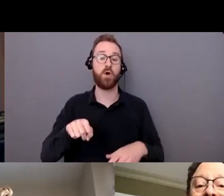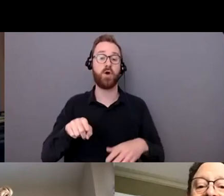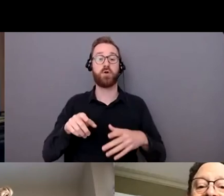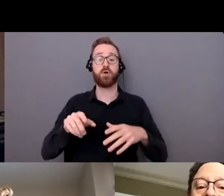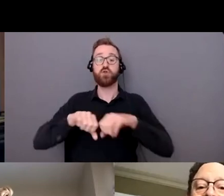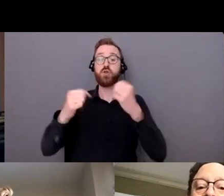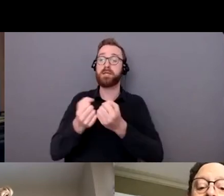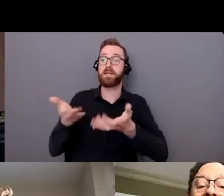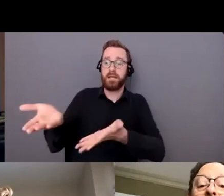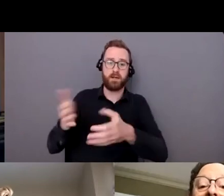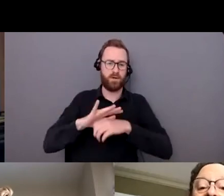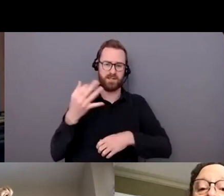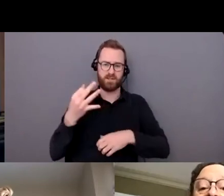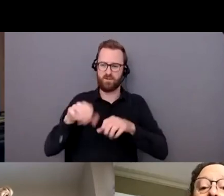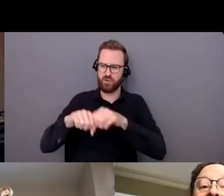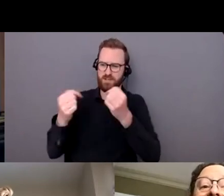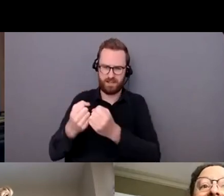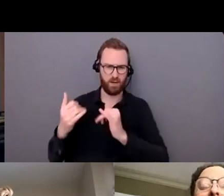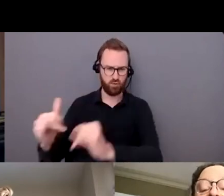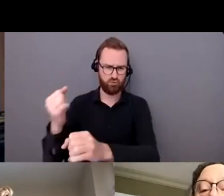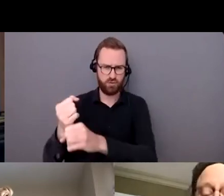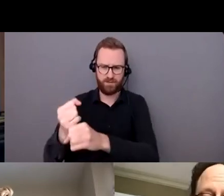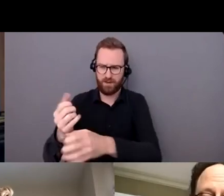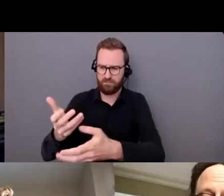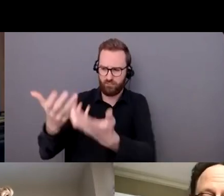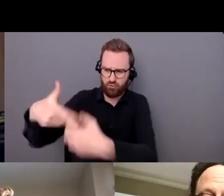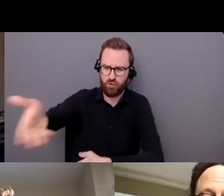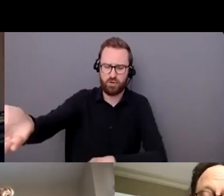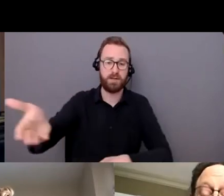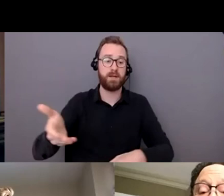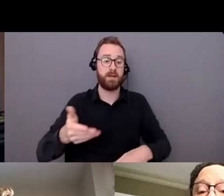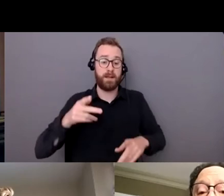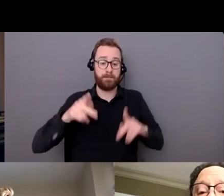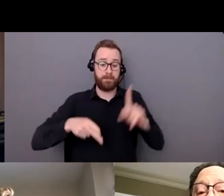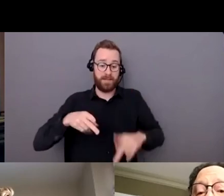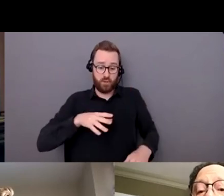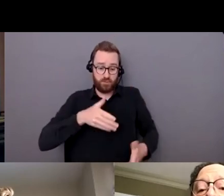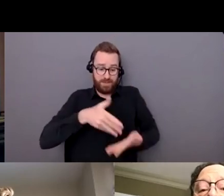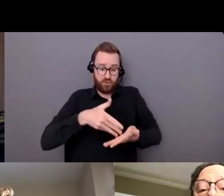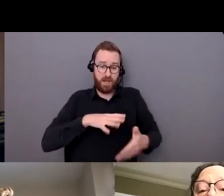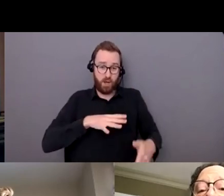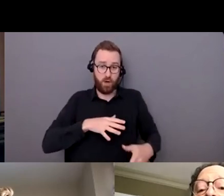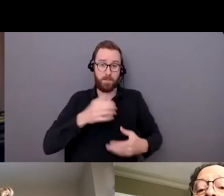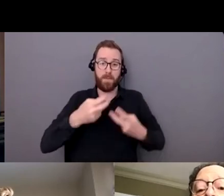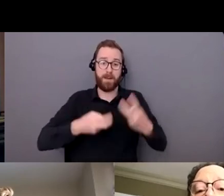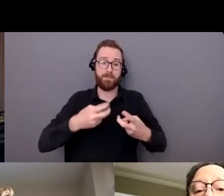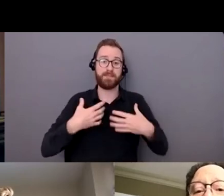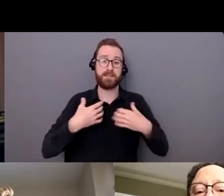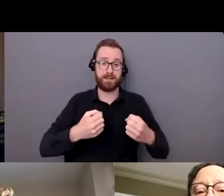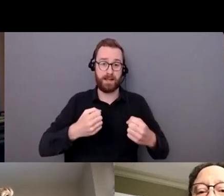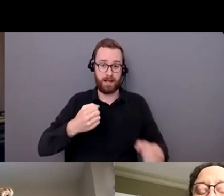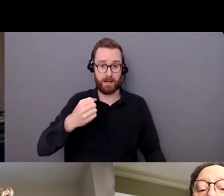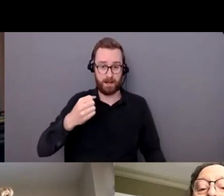de fonctionner. Mais pour des étudiants prises avec des troubles de santé mental, j'ai des étudiants qui m'ont dit « Sylvain, c'est tellement moins